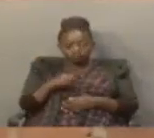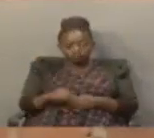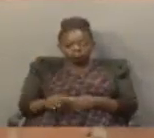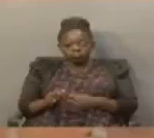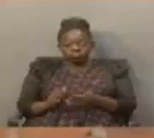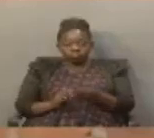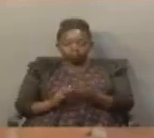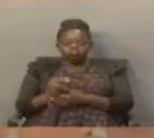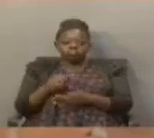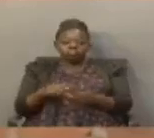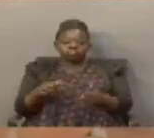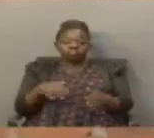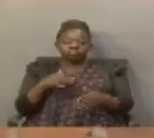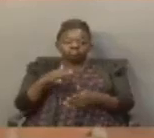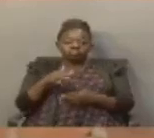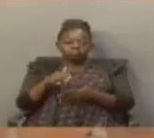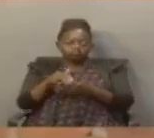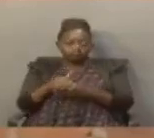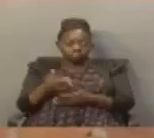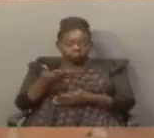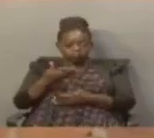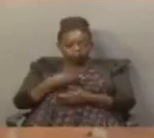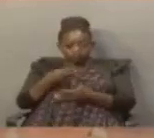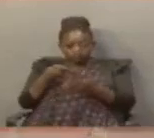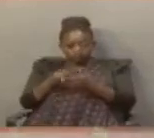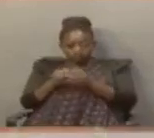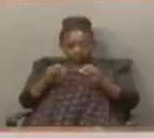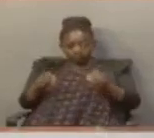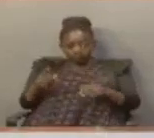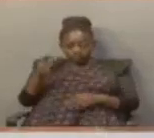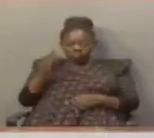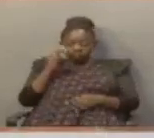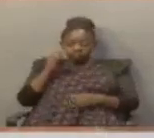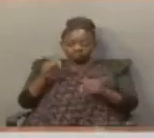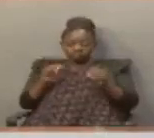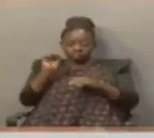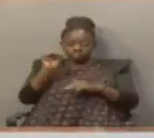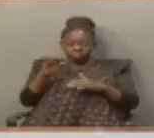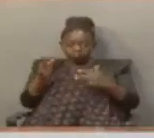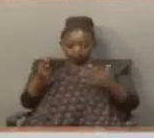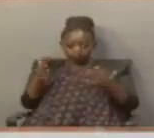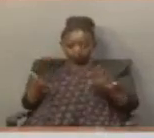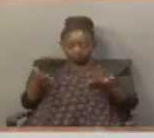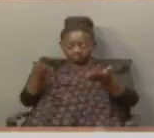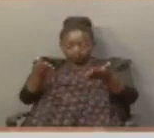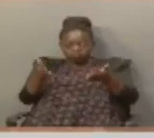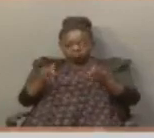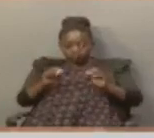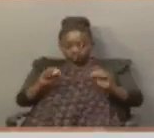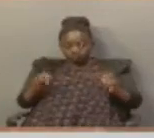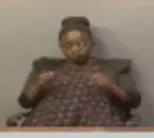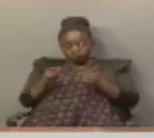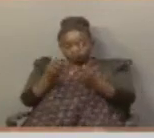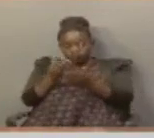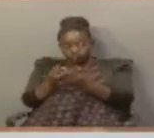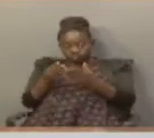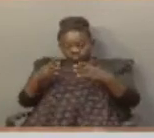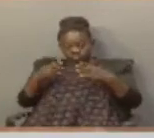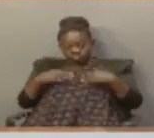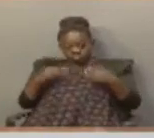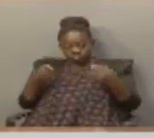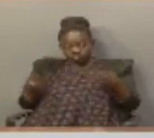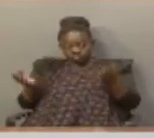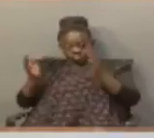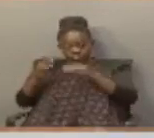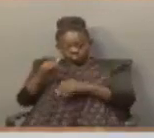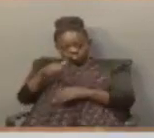nti omwami wange talina ssente. Miliyoni ebbiri ze wasaba tezikola ki? Teziriiwo. Naye mbadde nsaba okkiriza omukolo